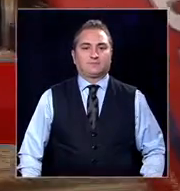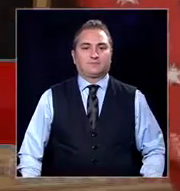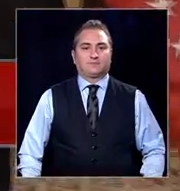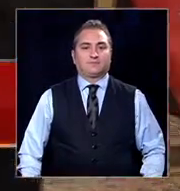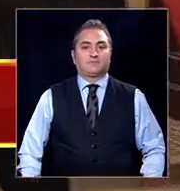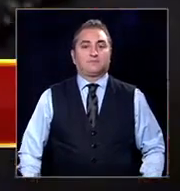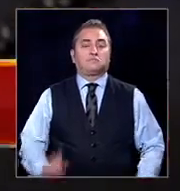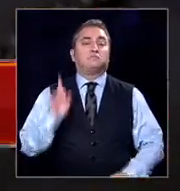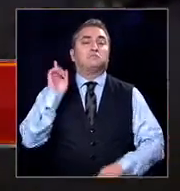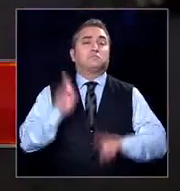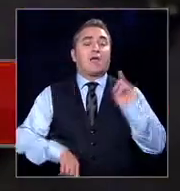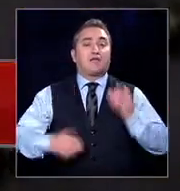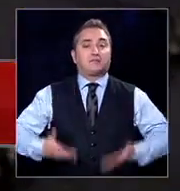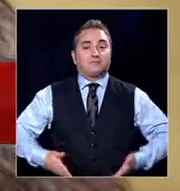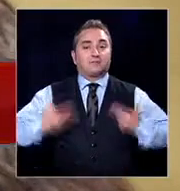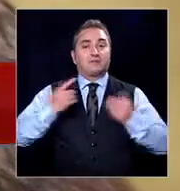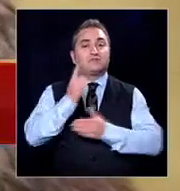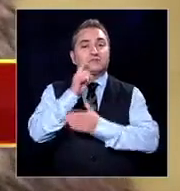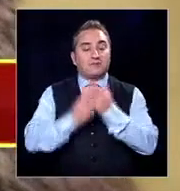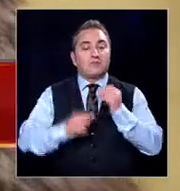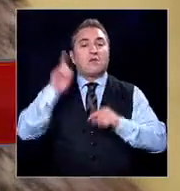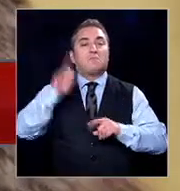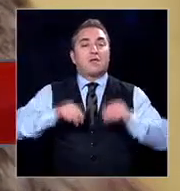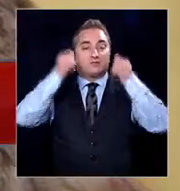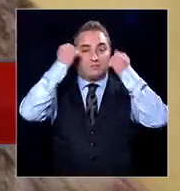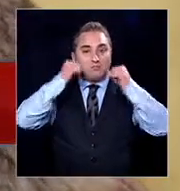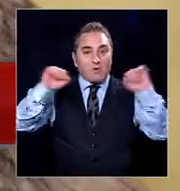Kimi yarı çıplak kürklü boynuzlu miğferiyle,